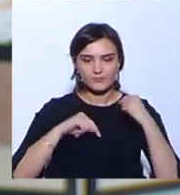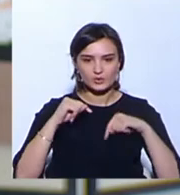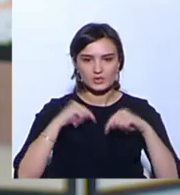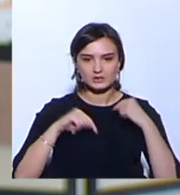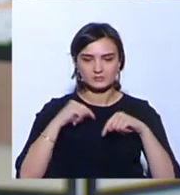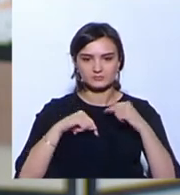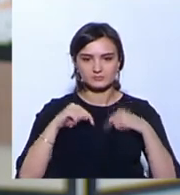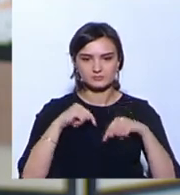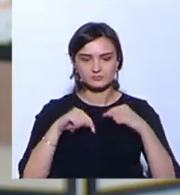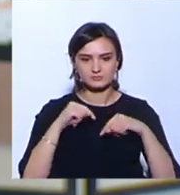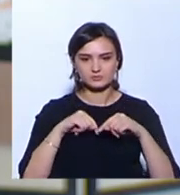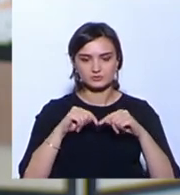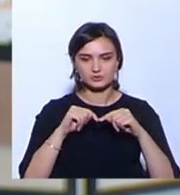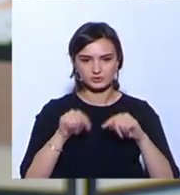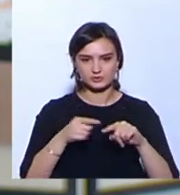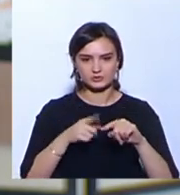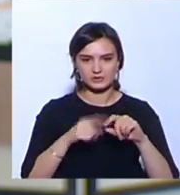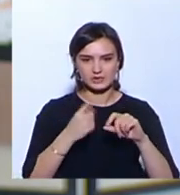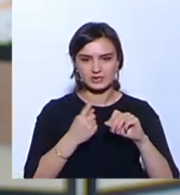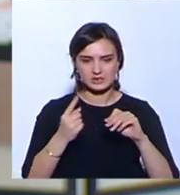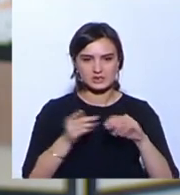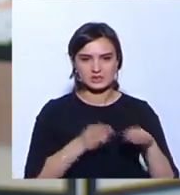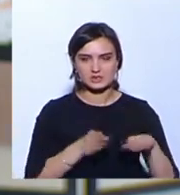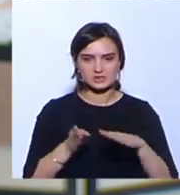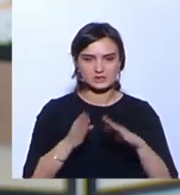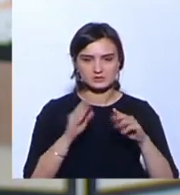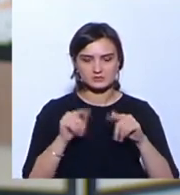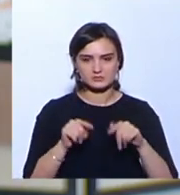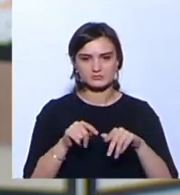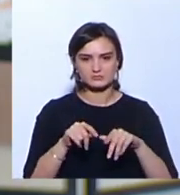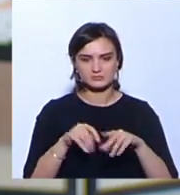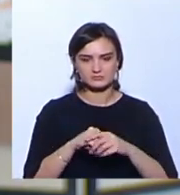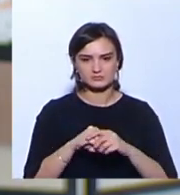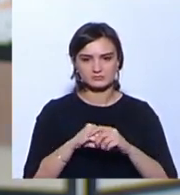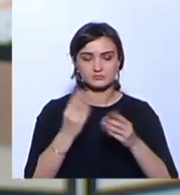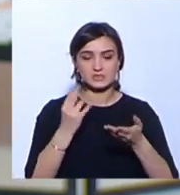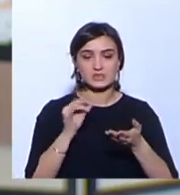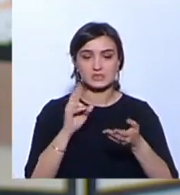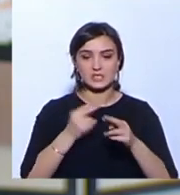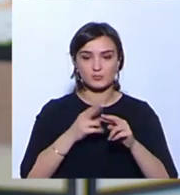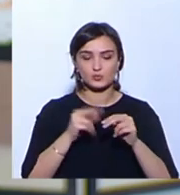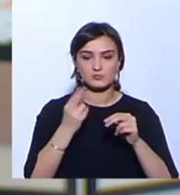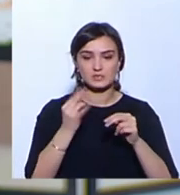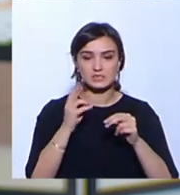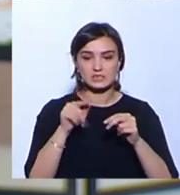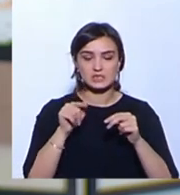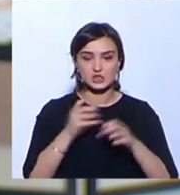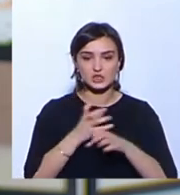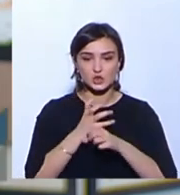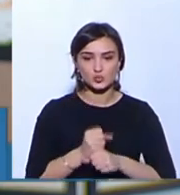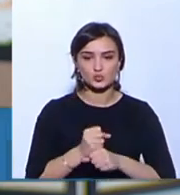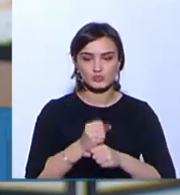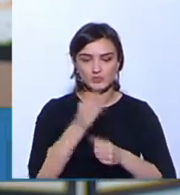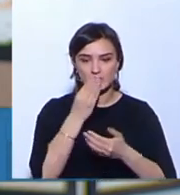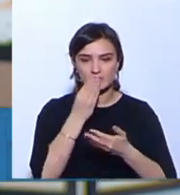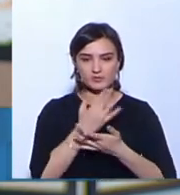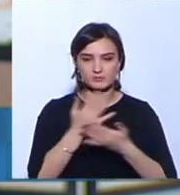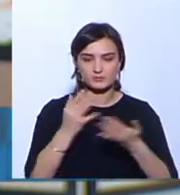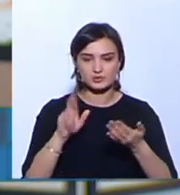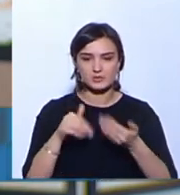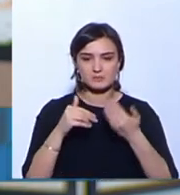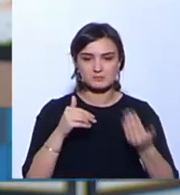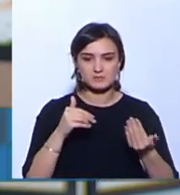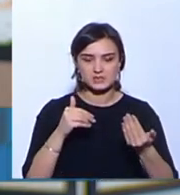ორგანიზმში მოხვედრის ერთ-ერთი გზა ცილა. ამიტომ ცილის რაოდენობის შეზღუდვა საკვებში და